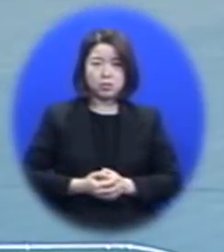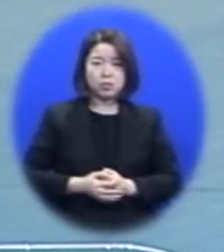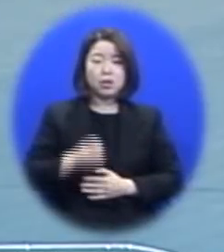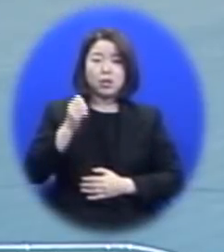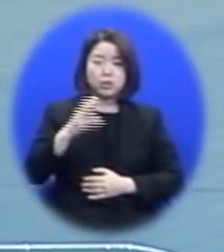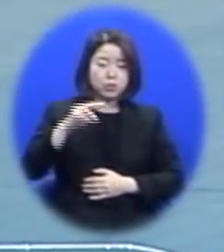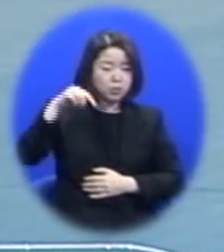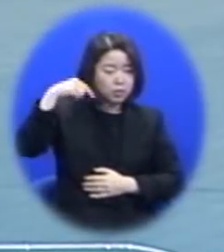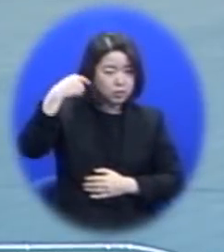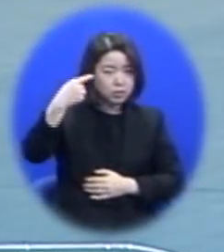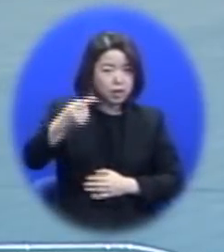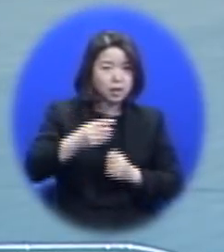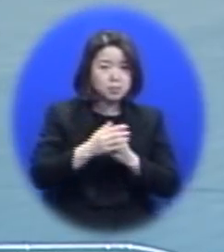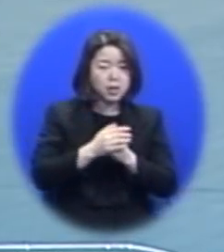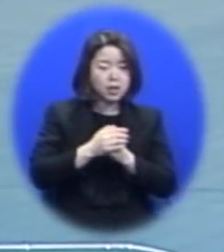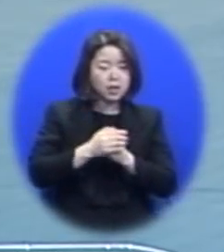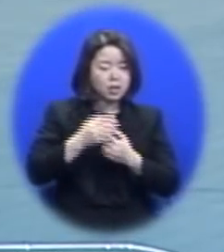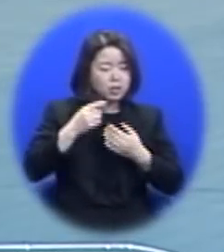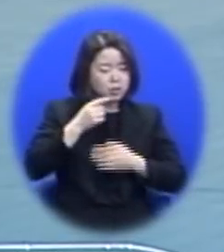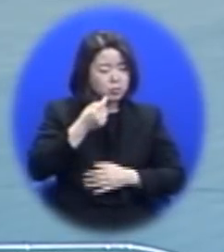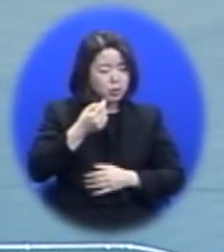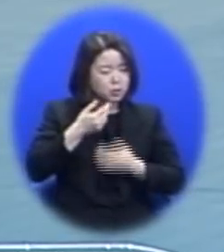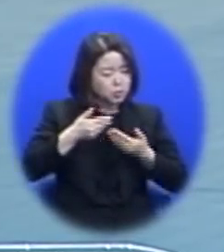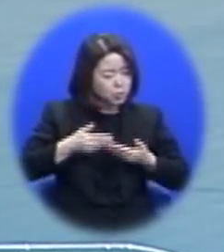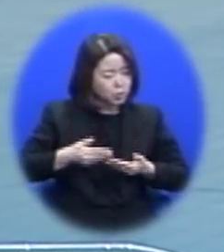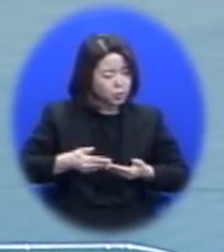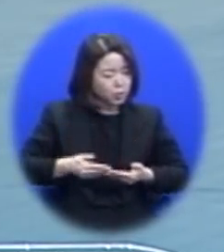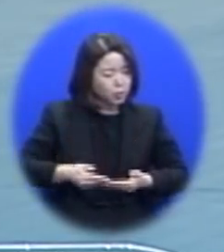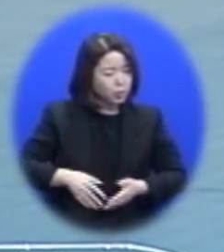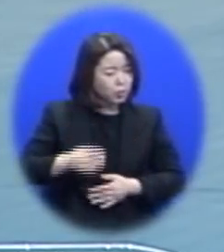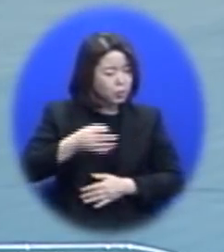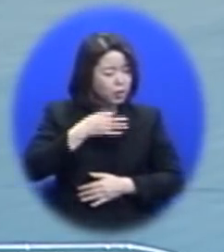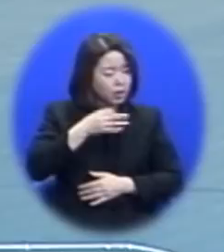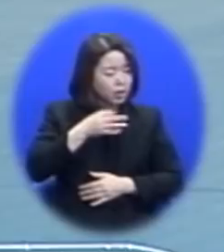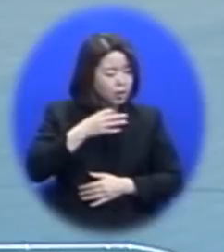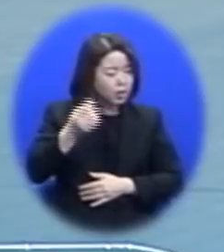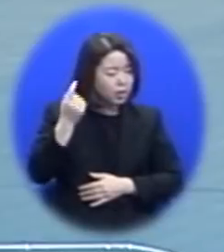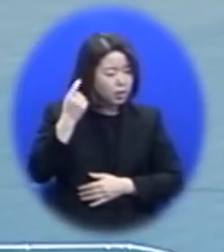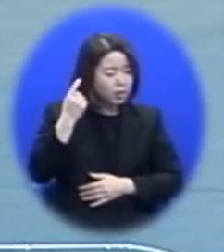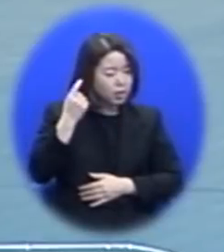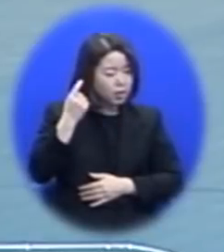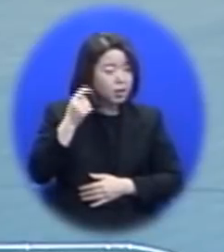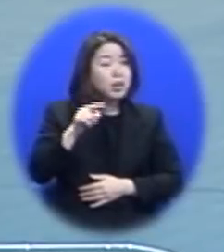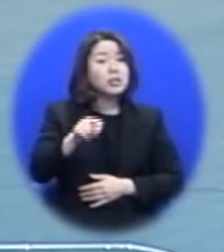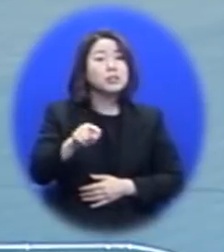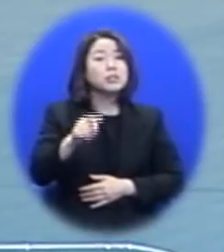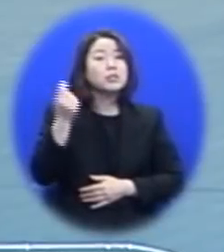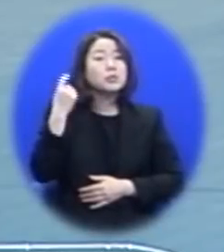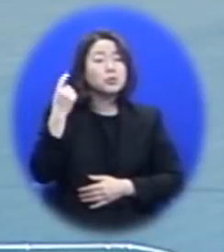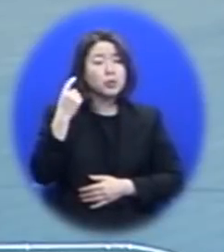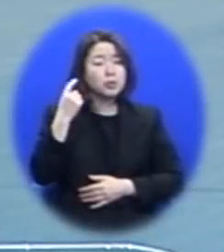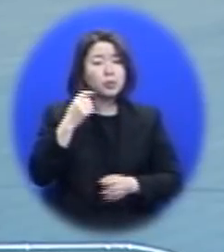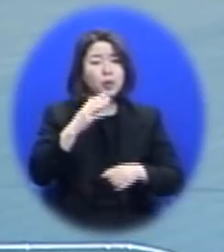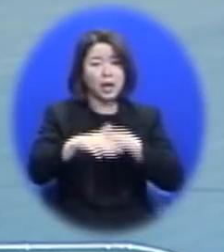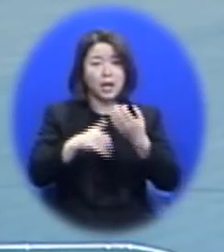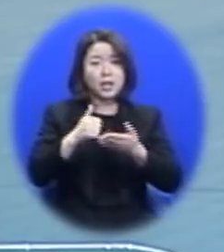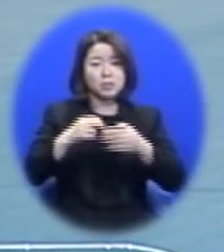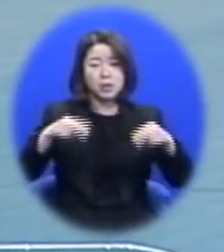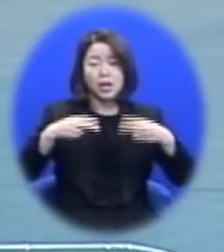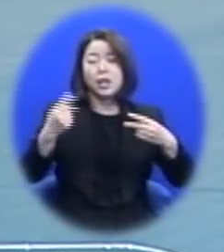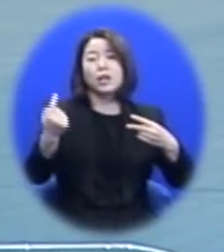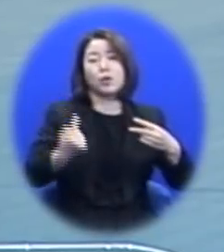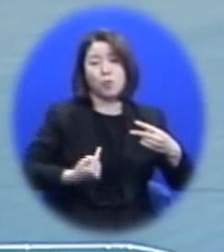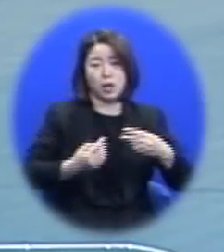그리고 그 뒤에 세미한 소리가 들립니다. 그 세미한 소리로 하나님이 엘리야에게 오십니다.